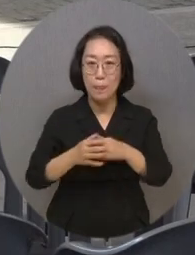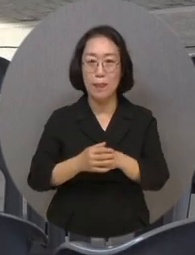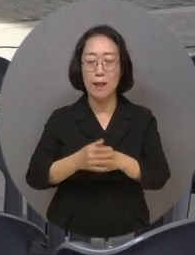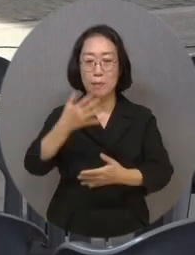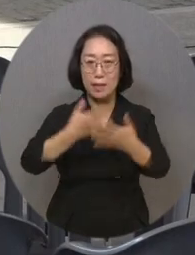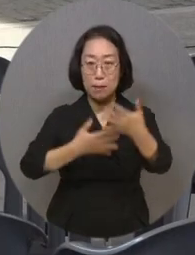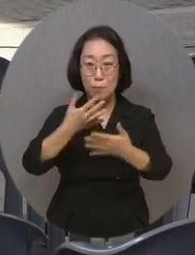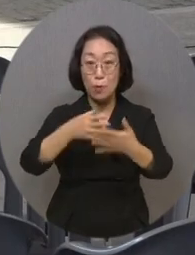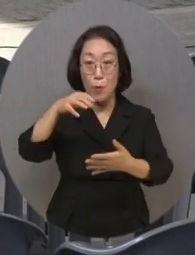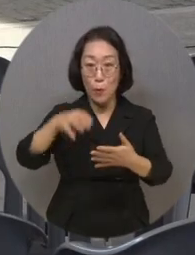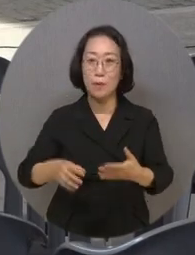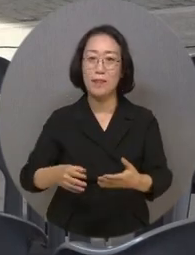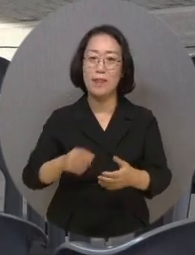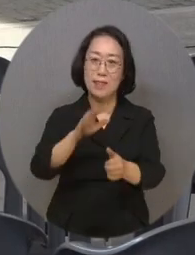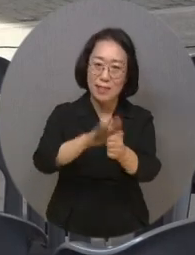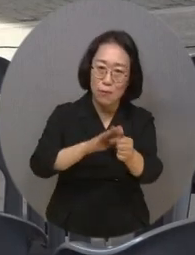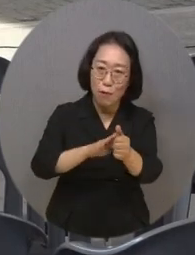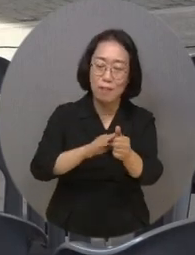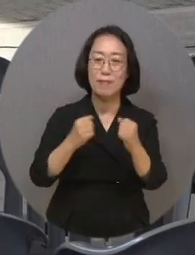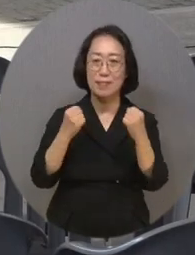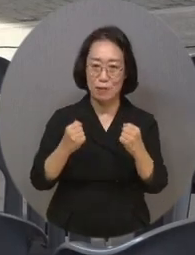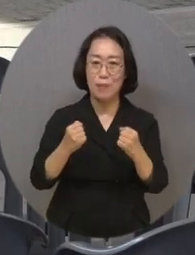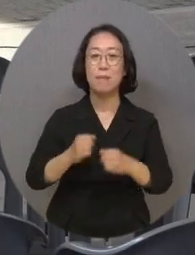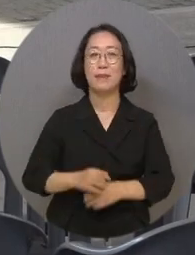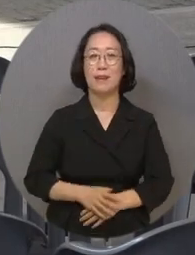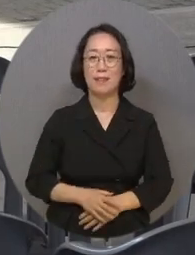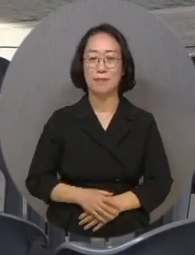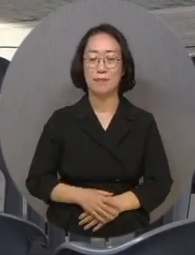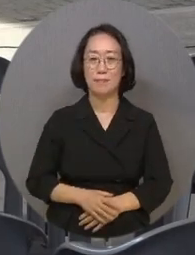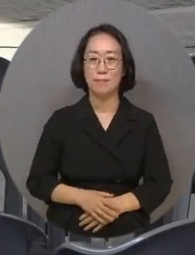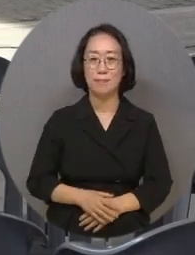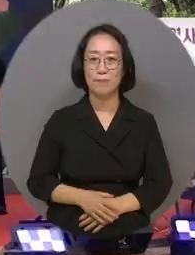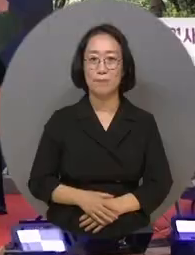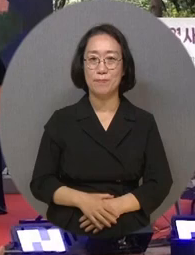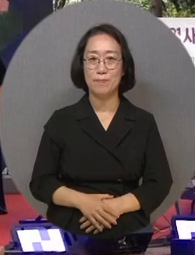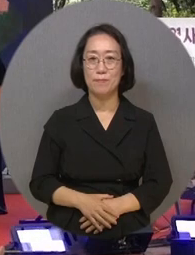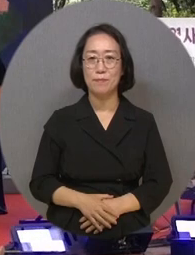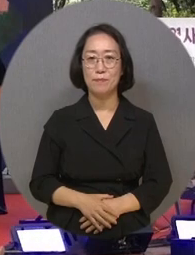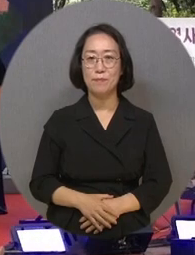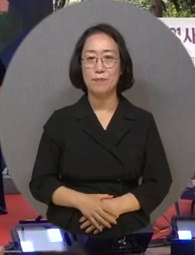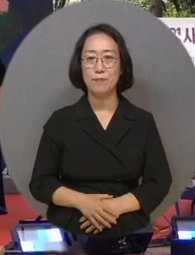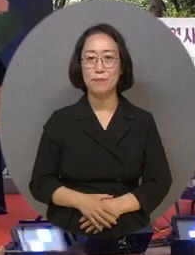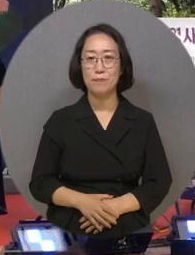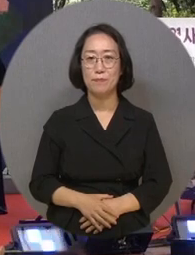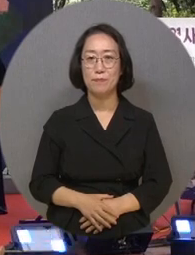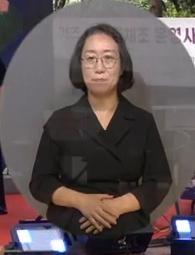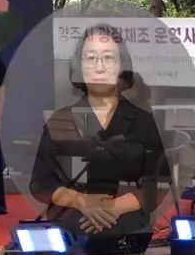영화인들을 응원합니다. 복지TV 경기방송 정우선입니다.